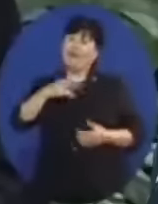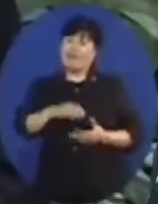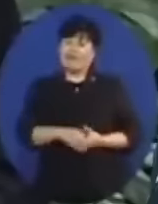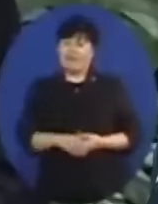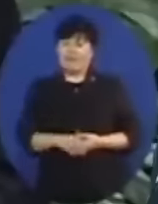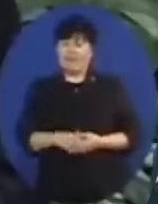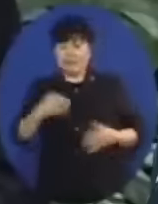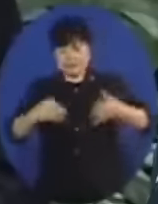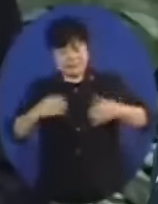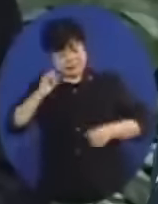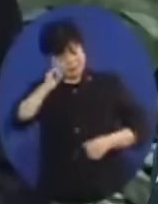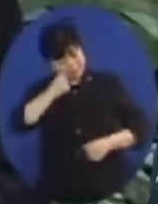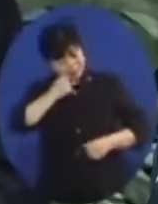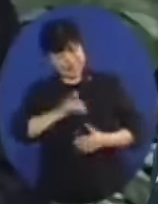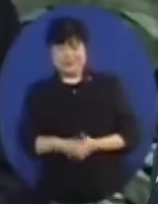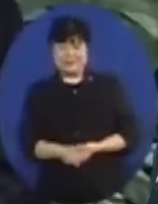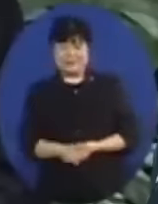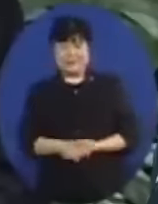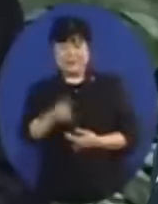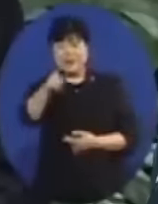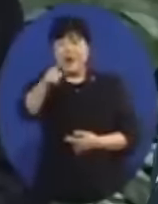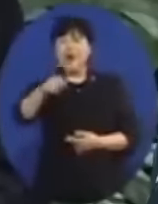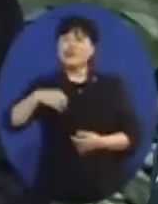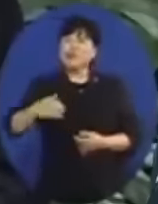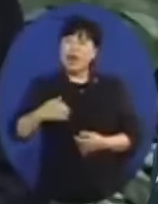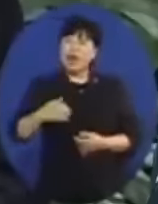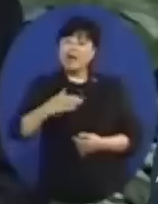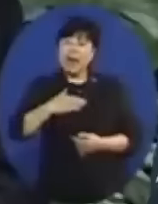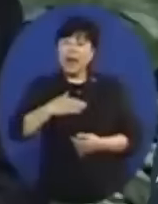당했으니까 너는 기뻐하지만 나는